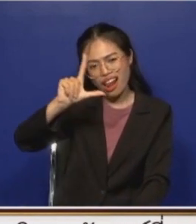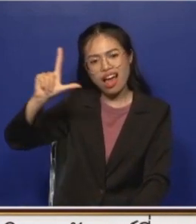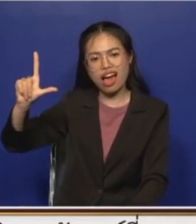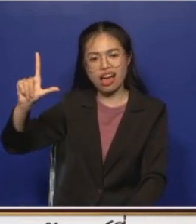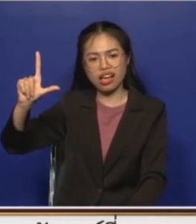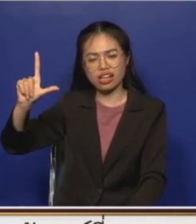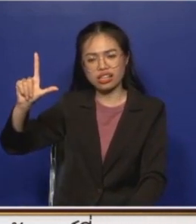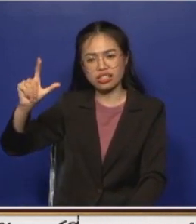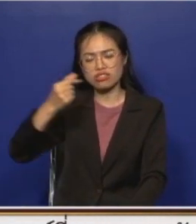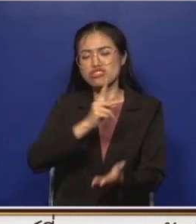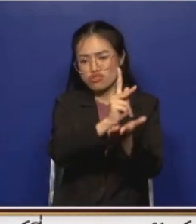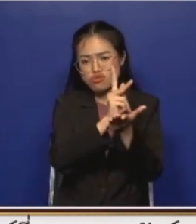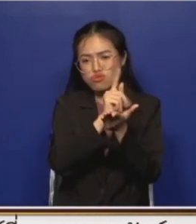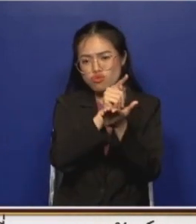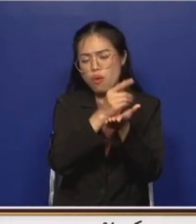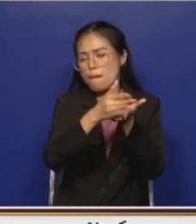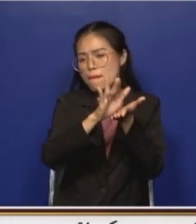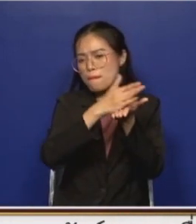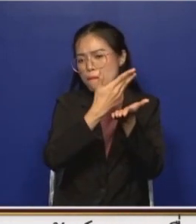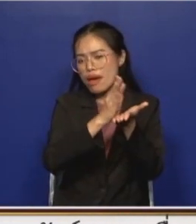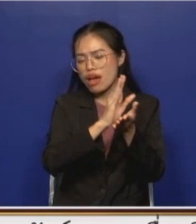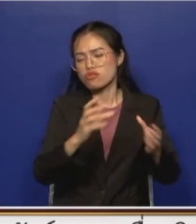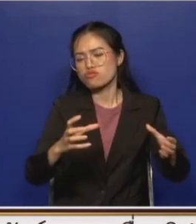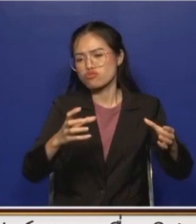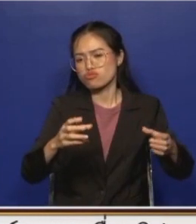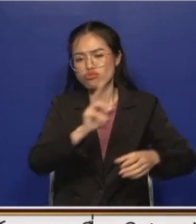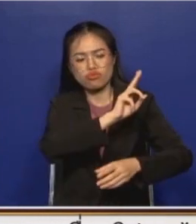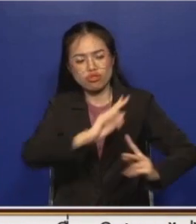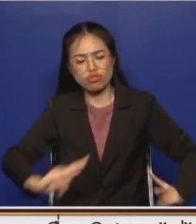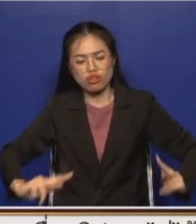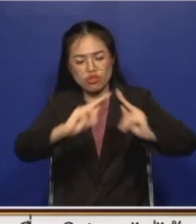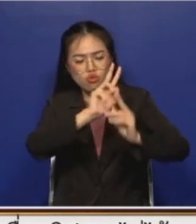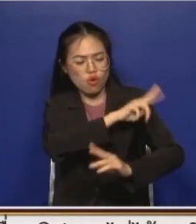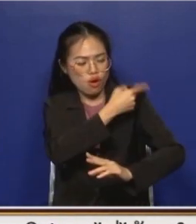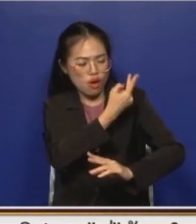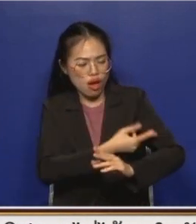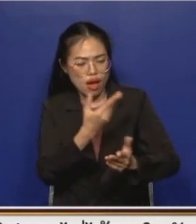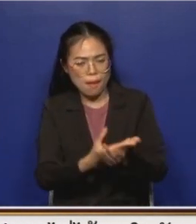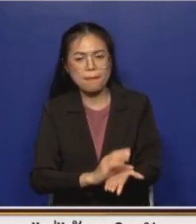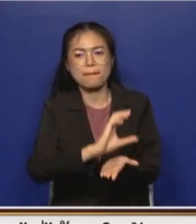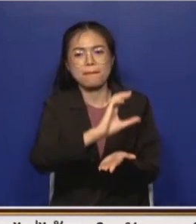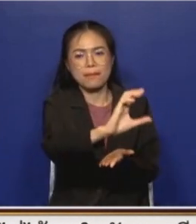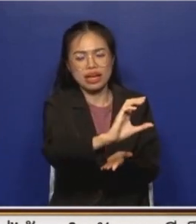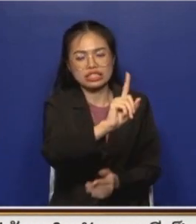จ่ายเขาไปฮะผมเสนอให้ถึงขนาดบอกว่าแจก 5,000 บาท12เดือนฮะ